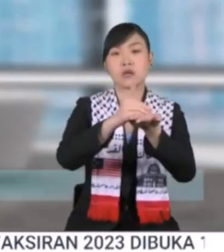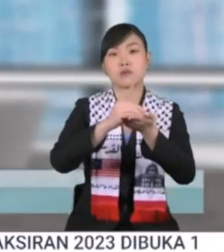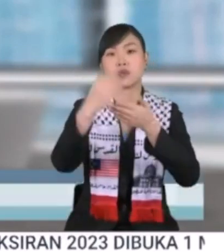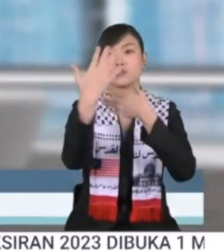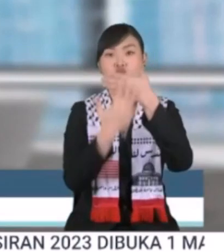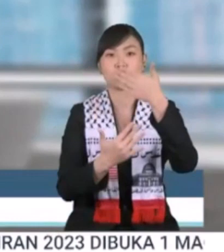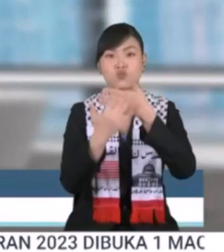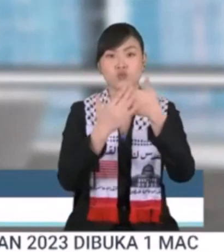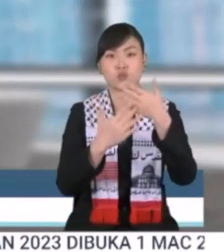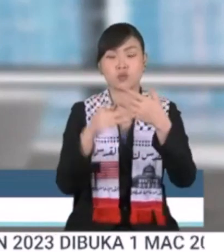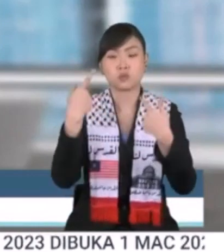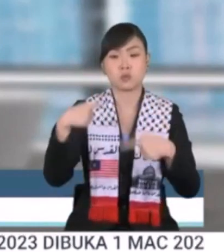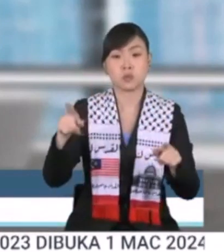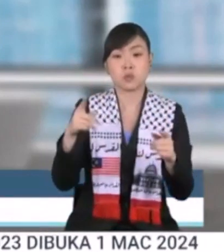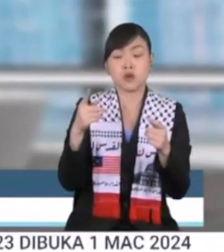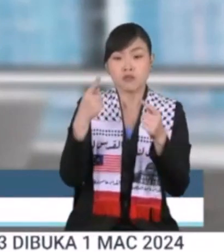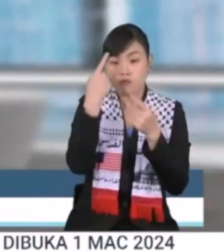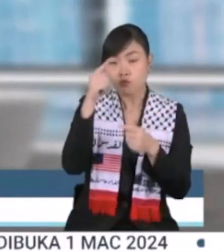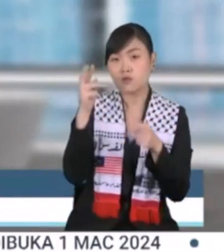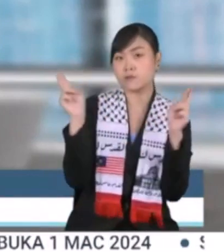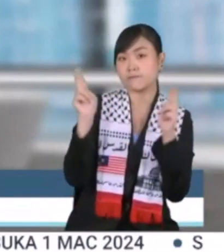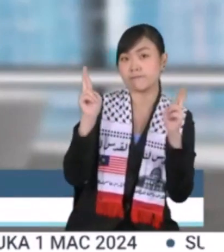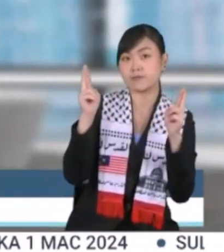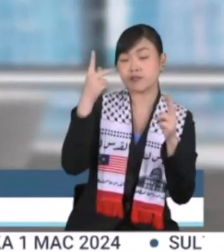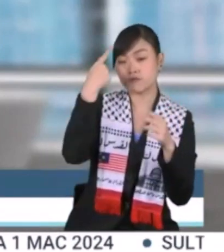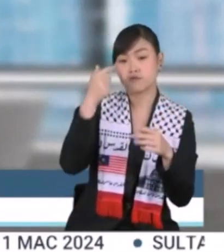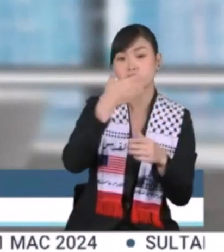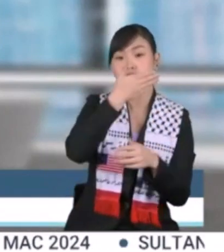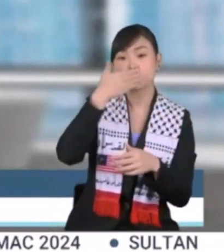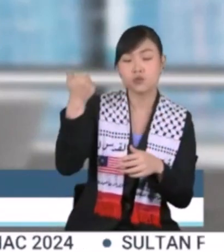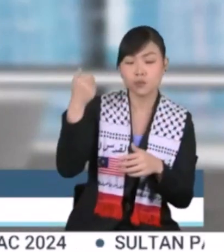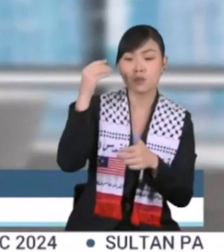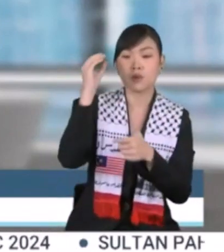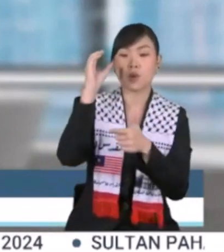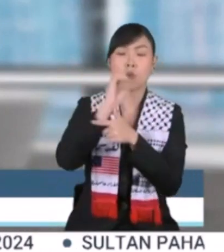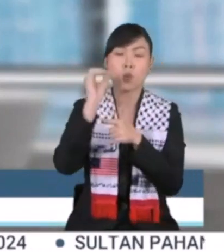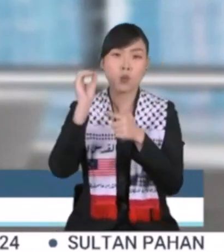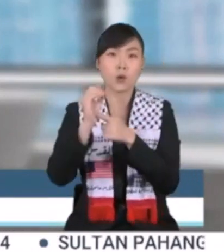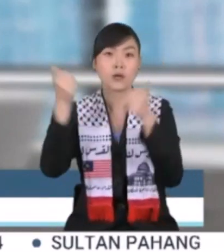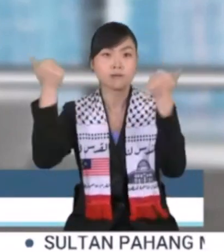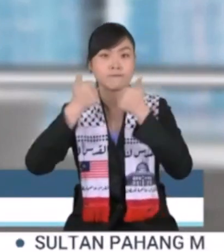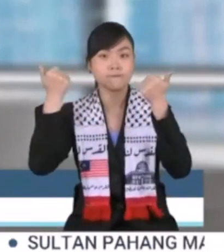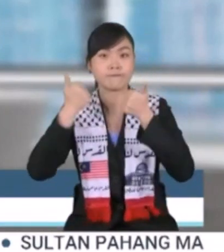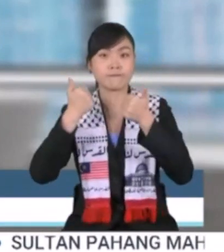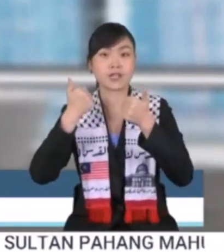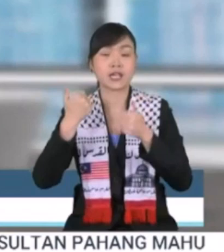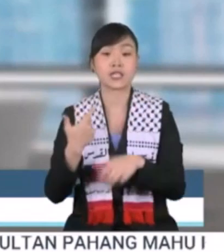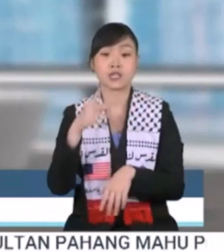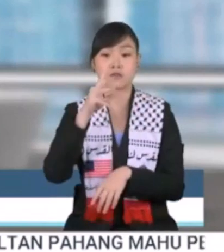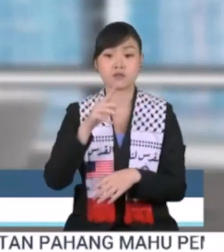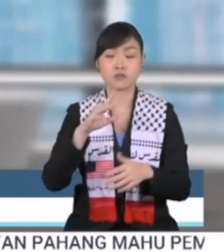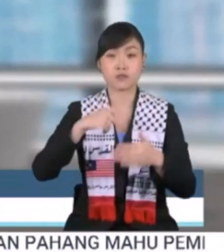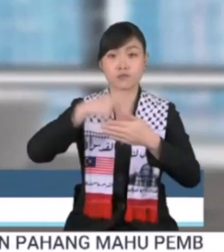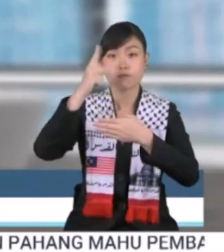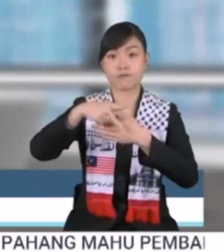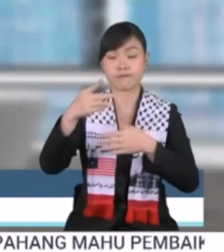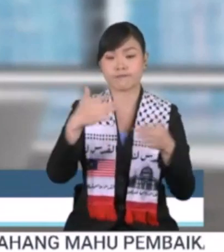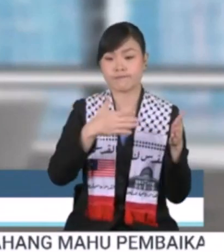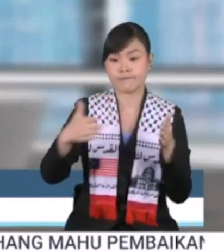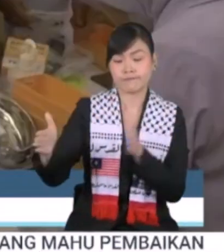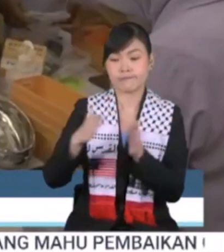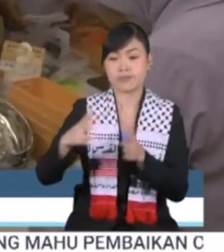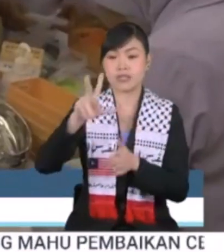Ramadan dan musim perayaan Aidilfitri. Program dilaksanakan antaranya di 30 buah masjid terpilih di seluruh Terengganu sepanjang Ramadan.